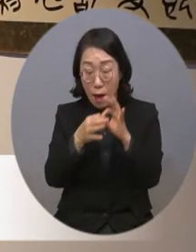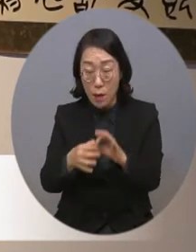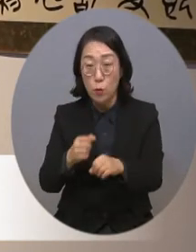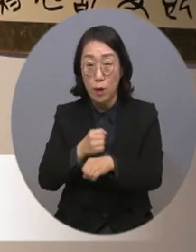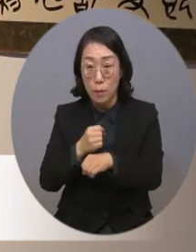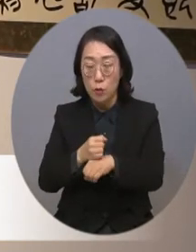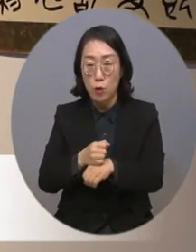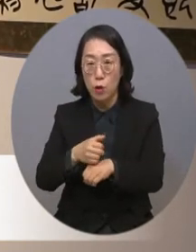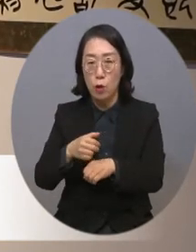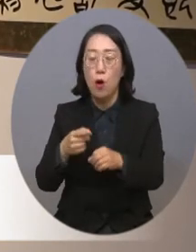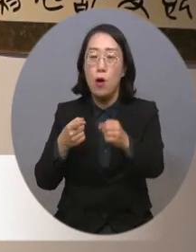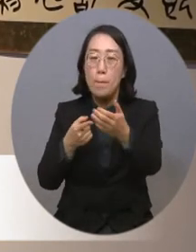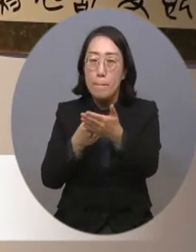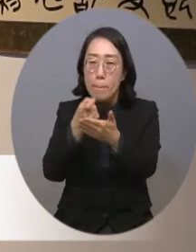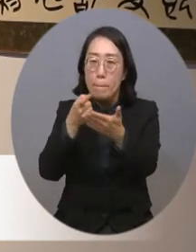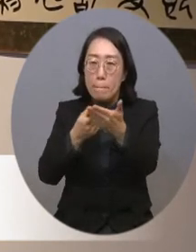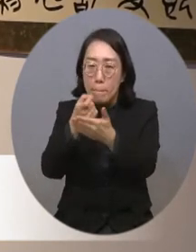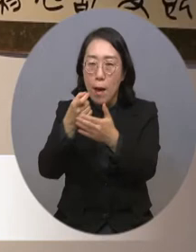전각의 필요성을 느껴가지고